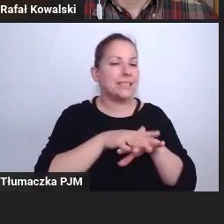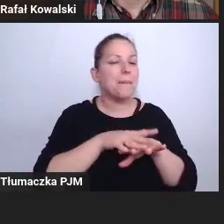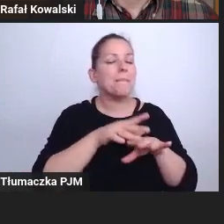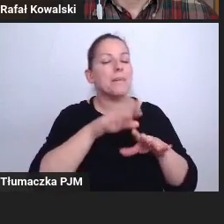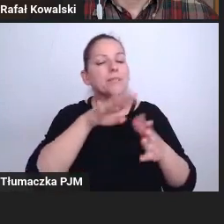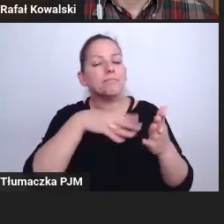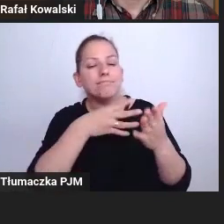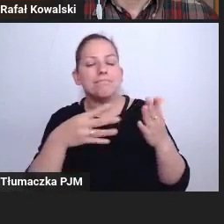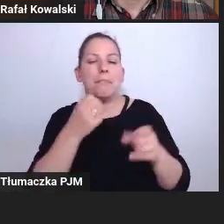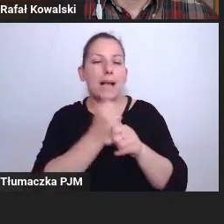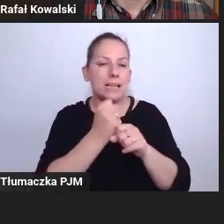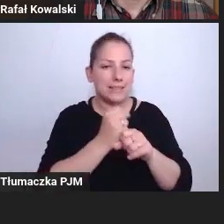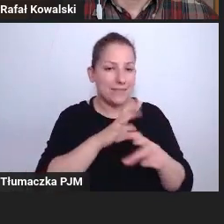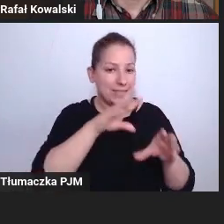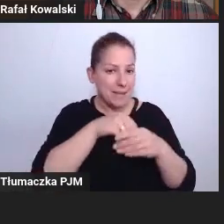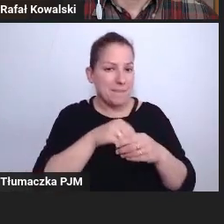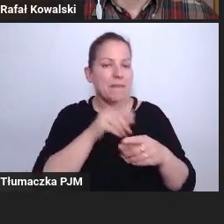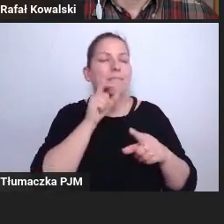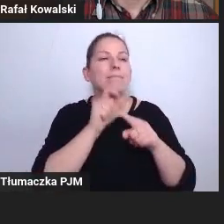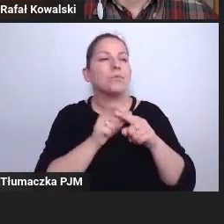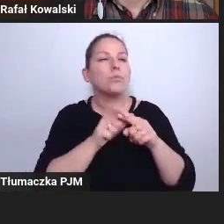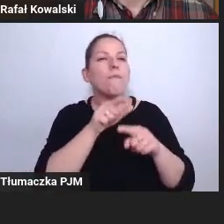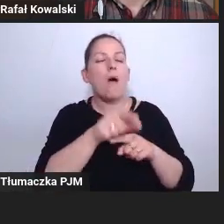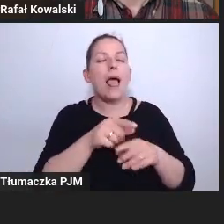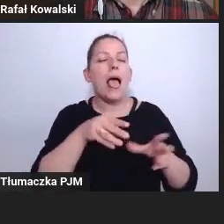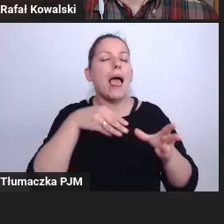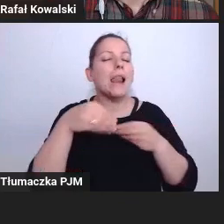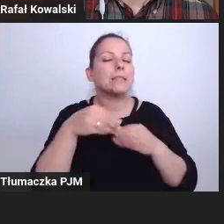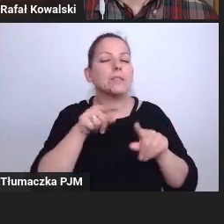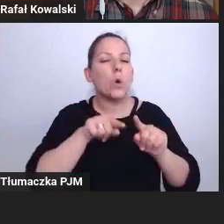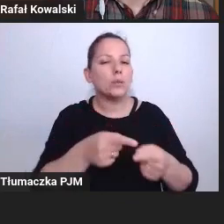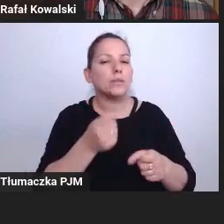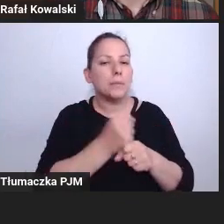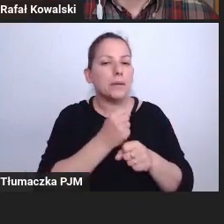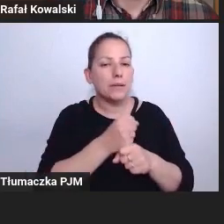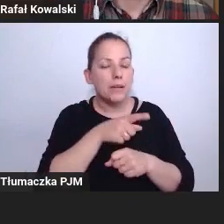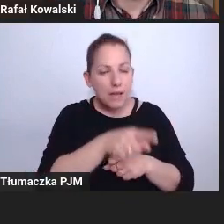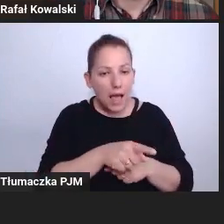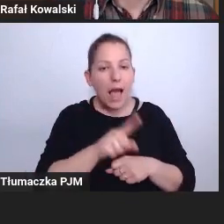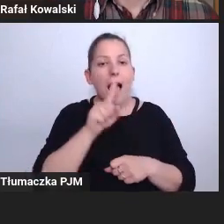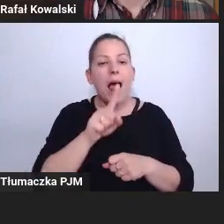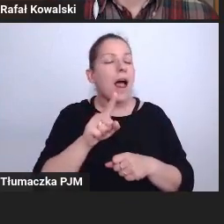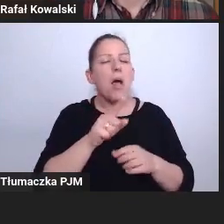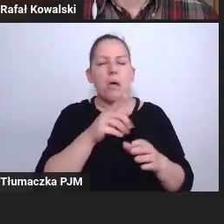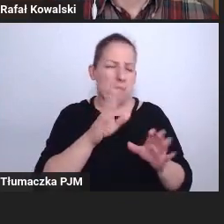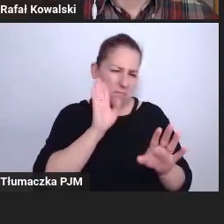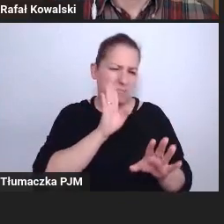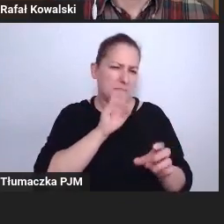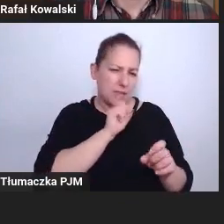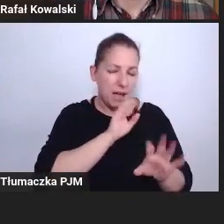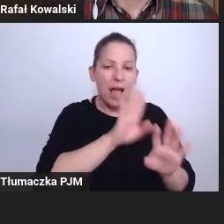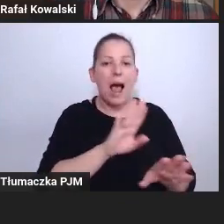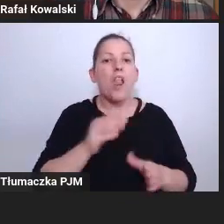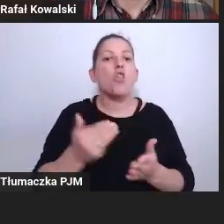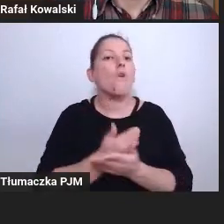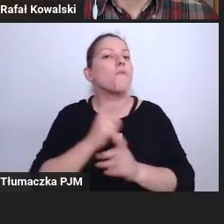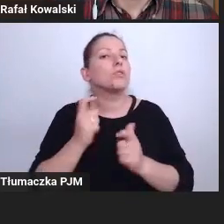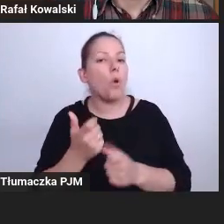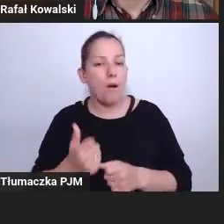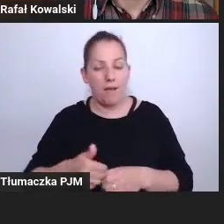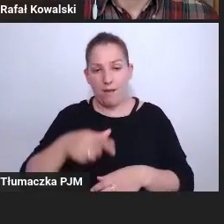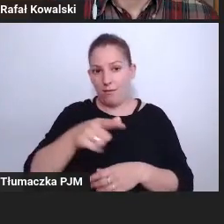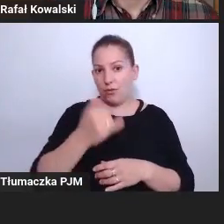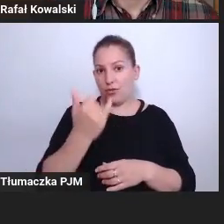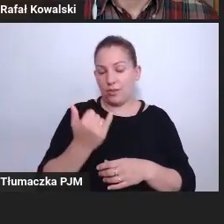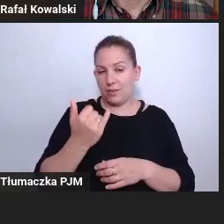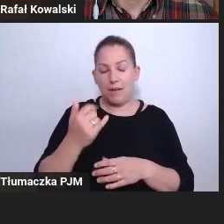pracy, które mieszczą się w tym pojęciu elastycznej organizacji pracy, nie są nowością. Natomiast nowością jest to, że pracownik, który wychowuje dziecko